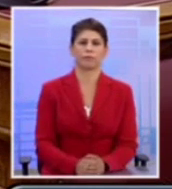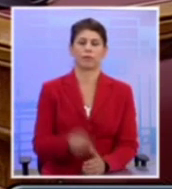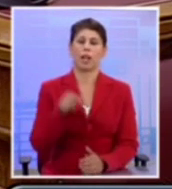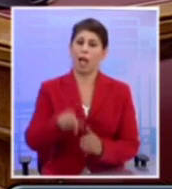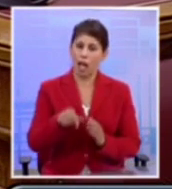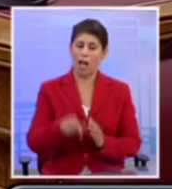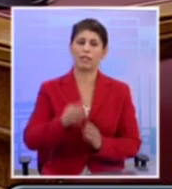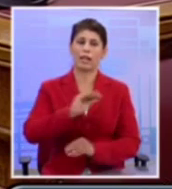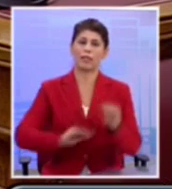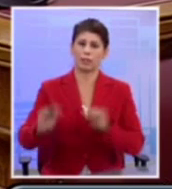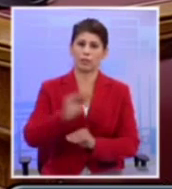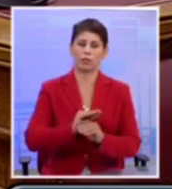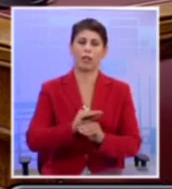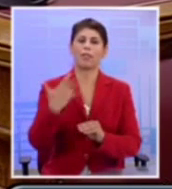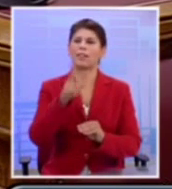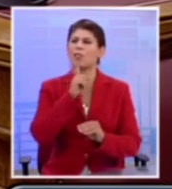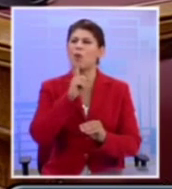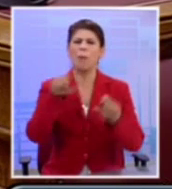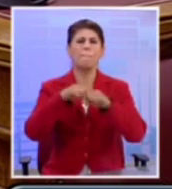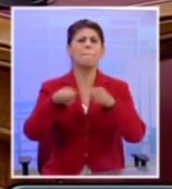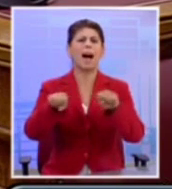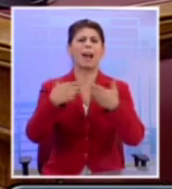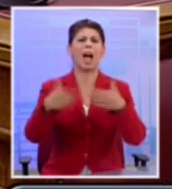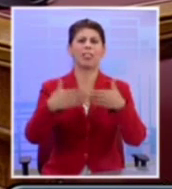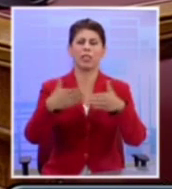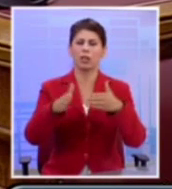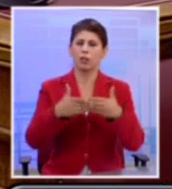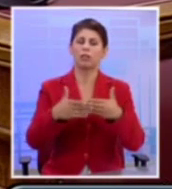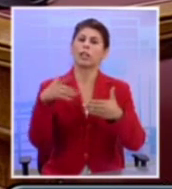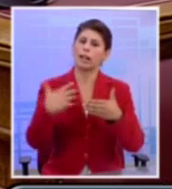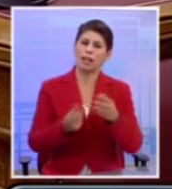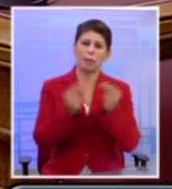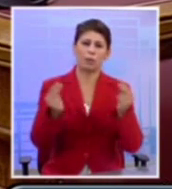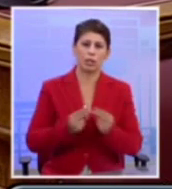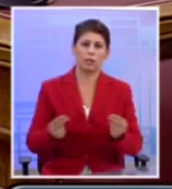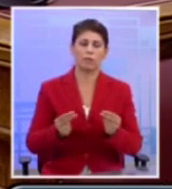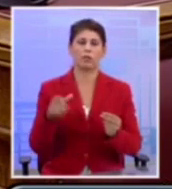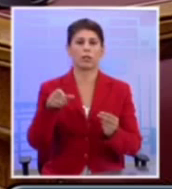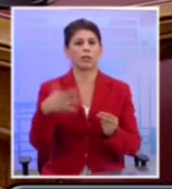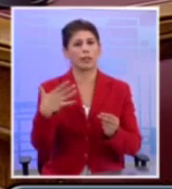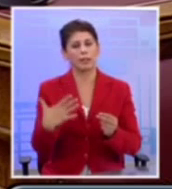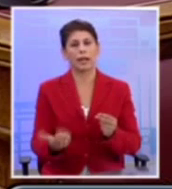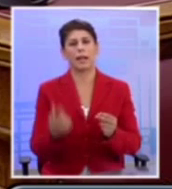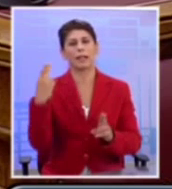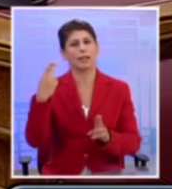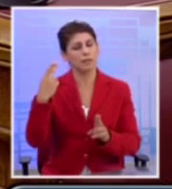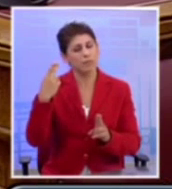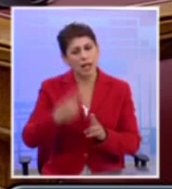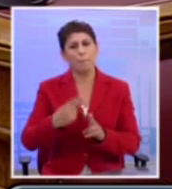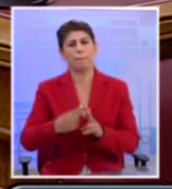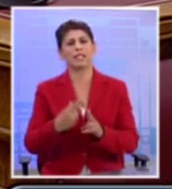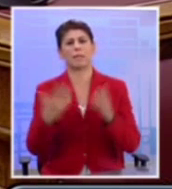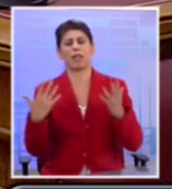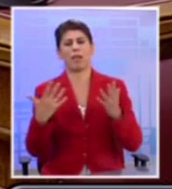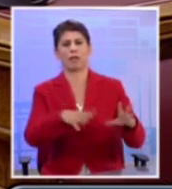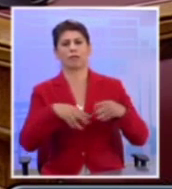also provided a window for private creditors to reduce exposures and shift debt into official hands.